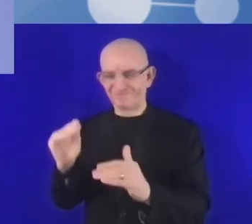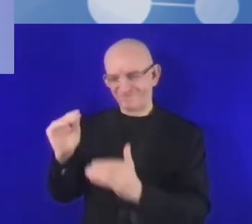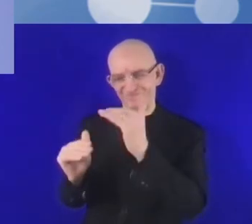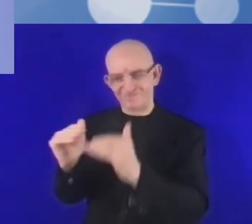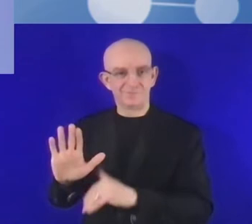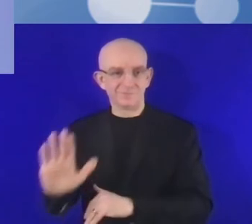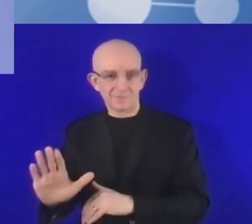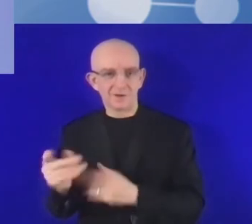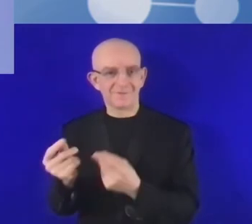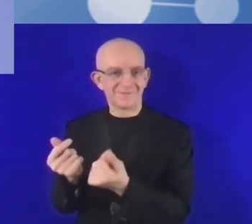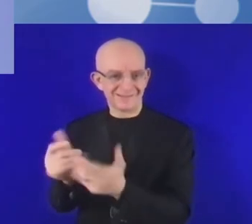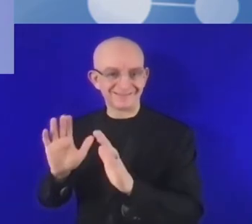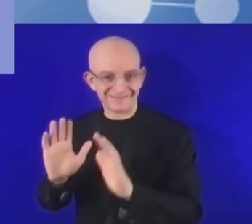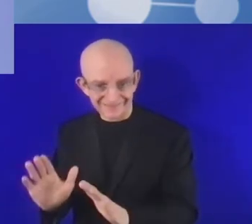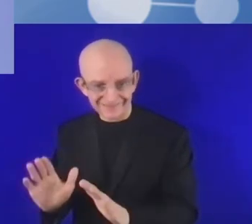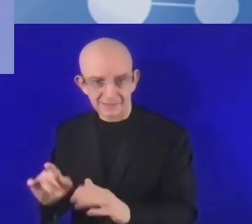所以实际上，在这个领域，这个融资鸿沟是存在着，而且这个大流行病的时候，这个鸿沟越来越大。我们这个银行集团所准备的产品有多种多样，所以我们提供的方式是非常多样化的，但是。